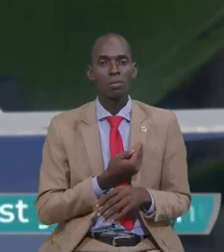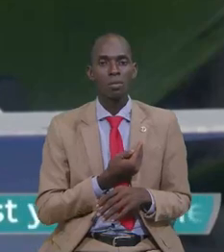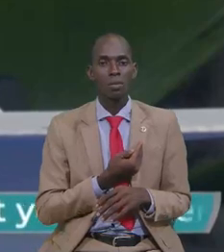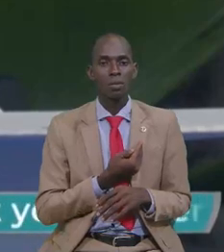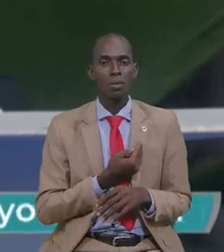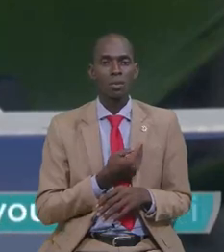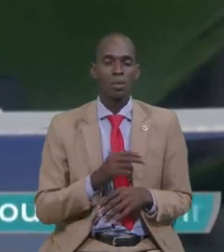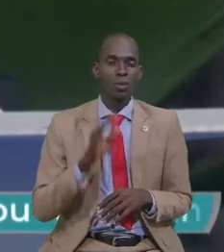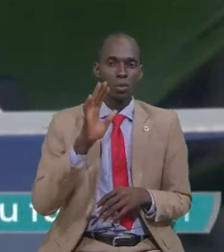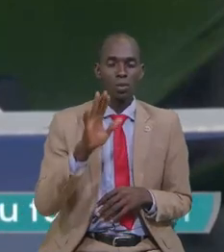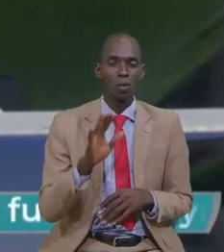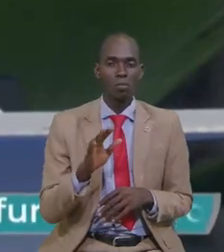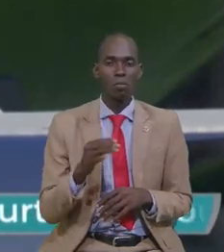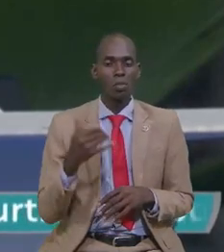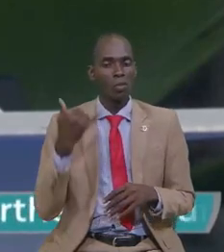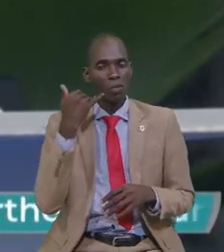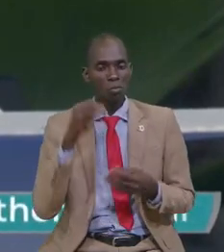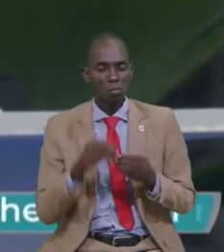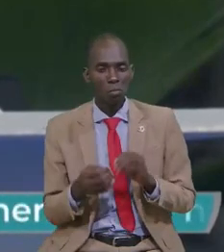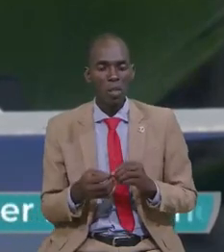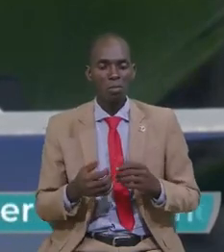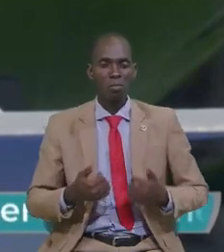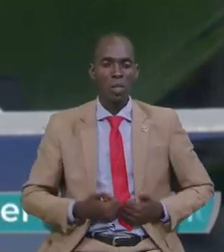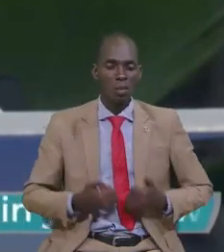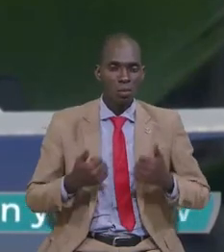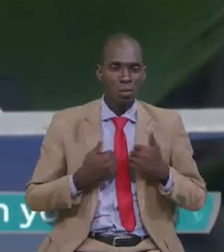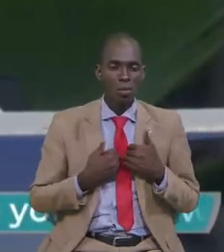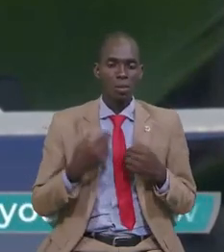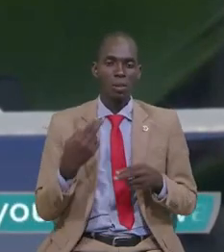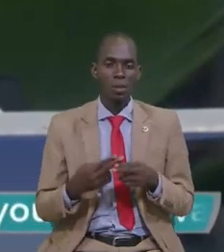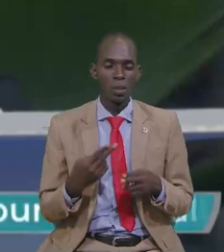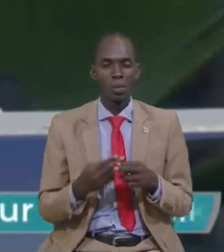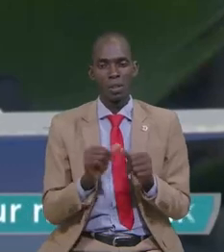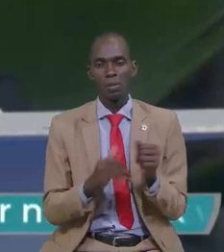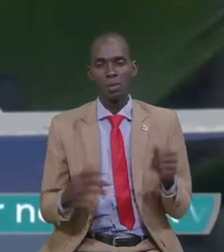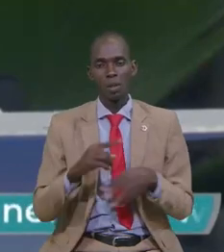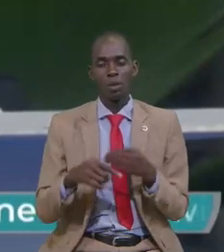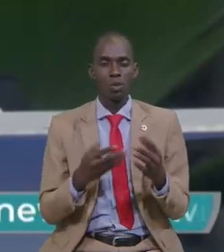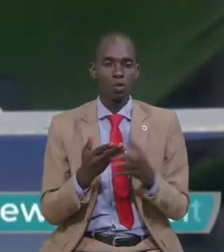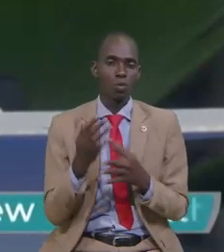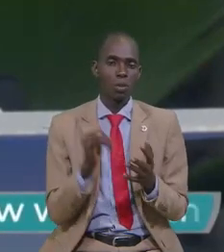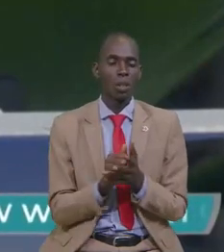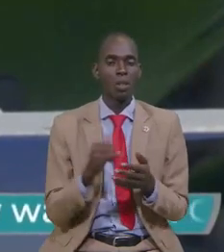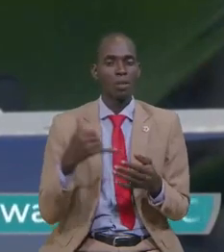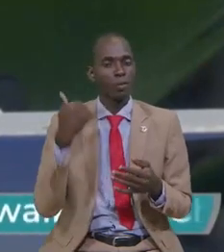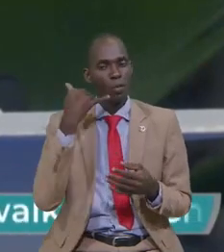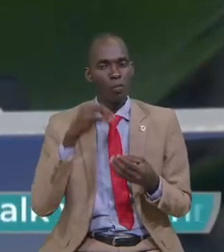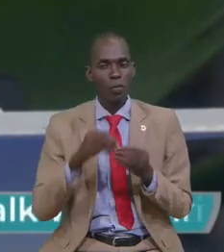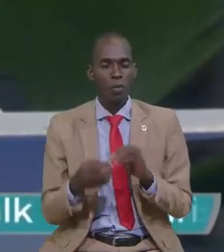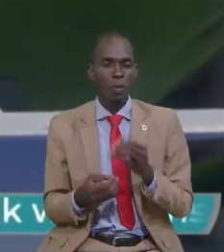+234 915 44 44 et 92 63. Envoie un nouveau détail par ce numéro.